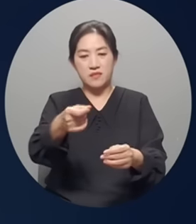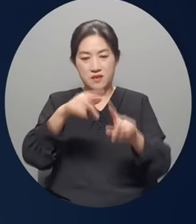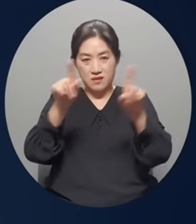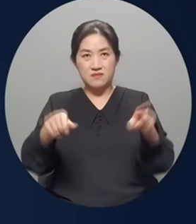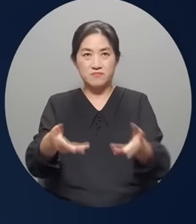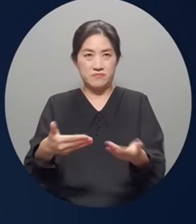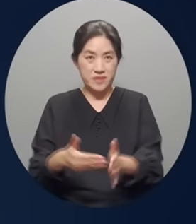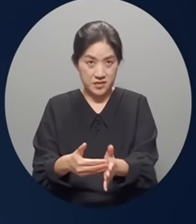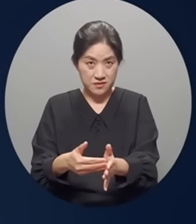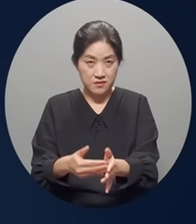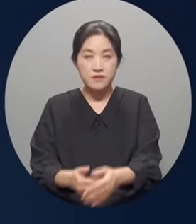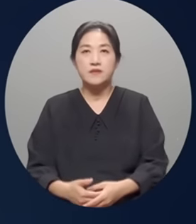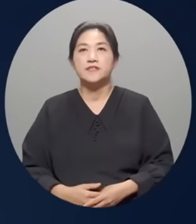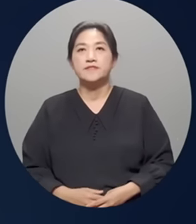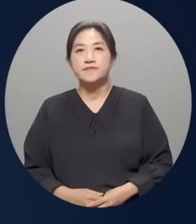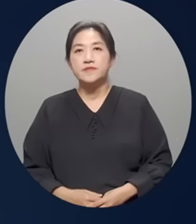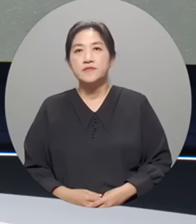뉴스 김민영입니다.